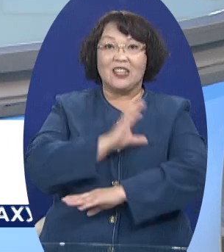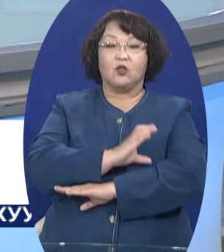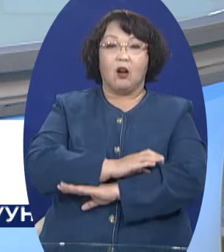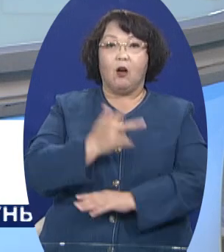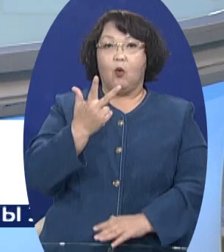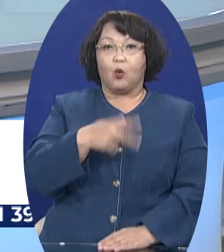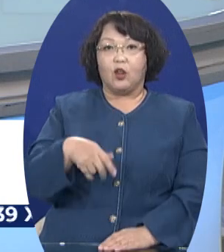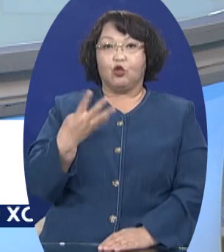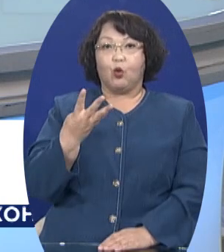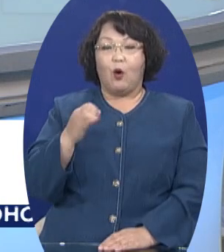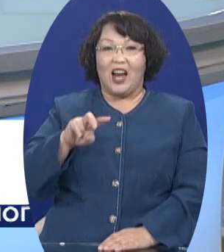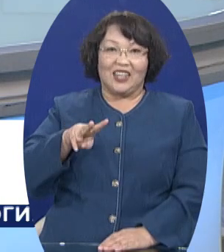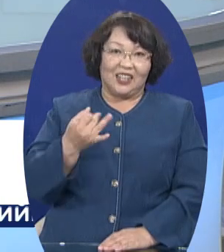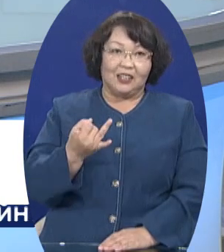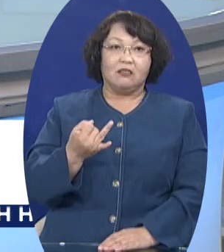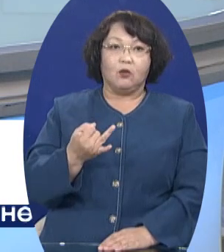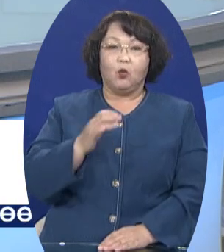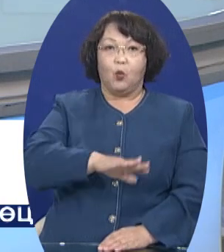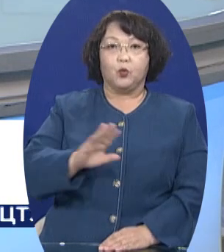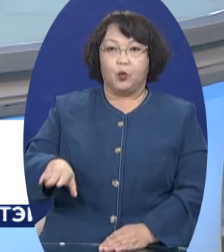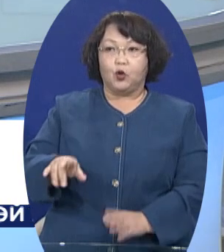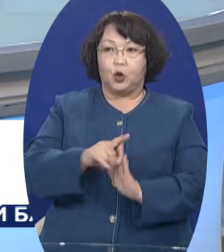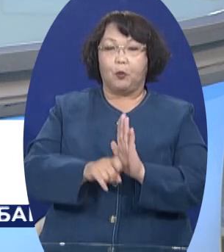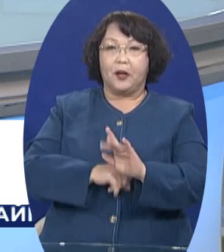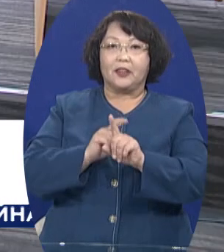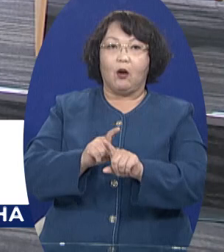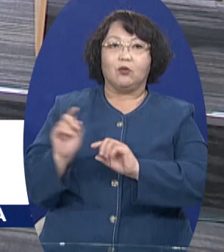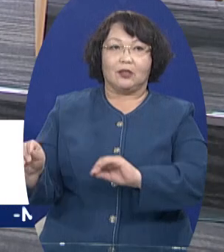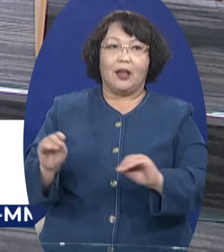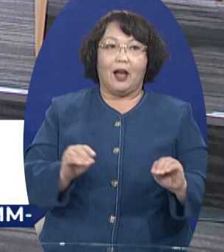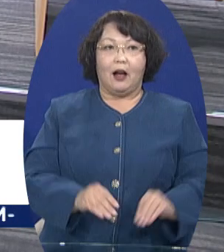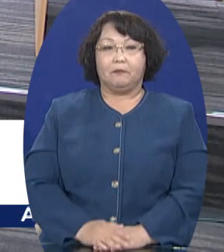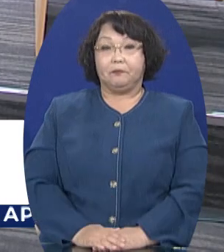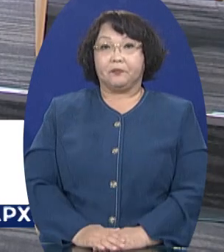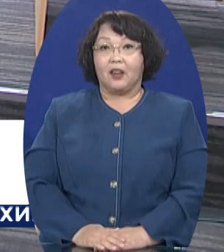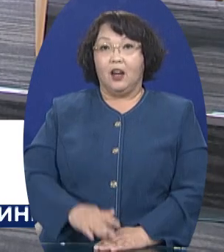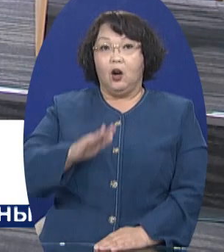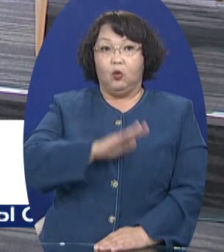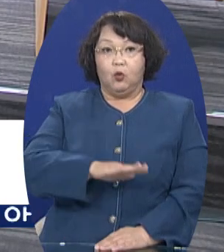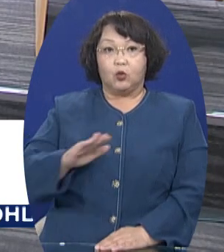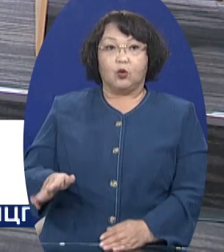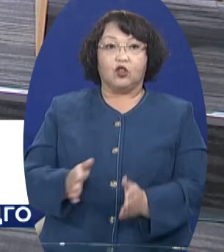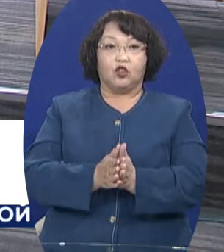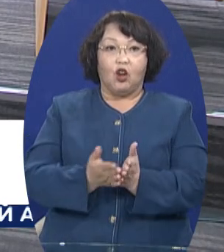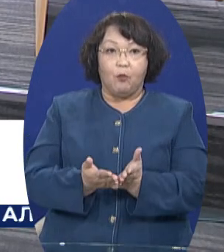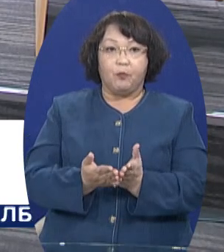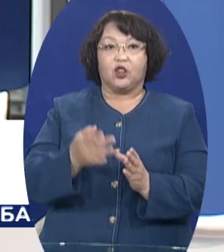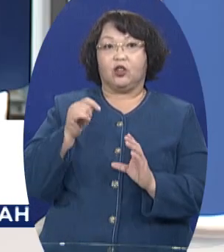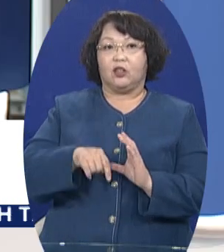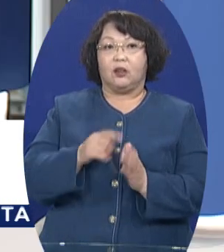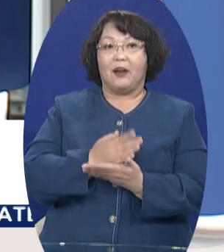4-р ангийн сурагчид тус хөтөлбөрт бүрэн хамрагдахаар боллоо. Тэгэхээр хүүхэд сурах хүч төр байгаа одоо